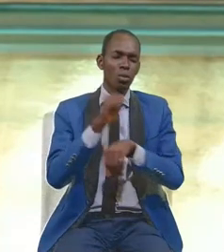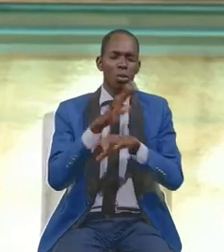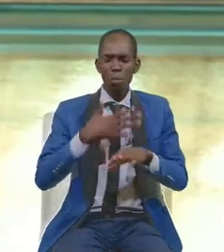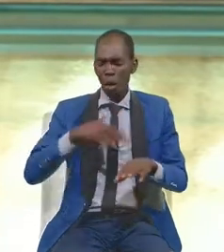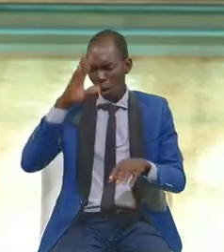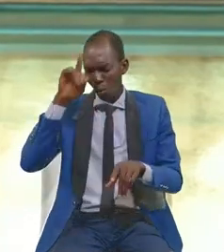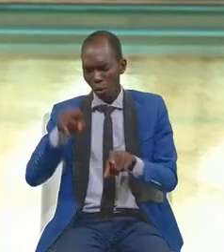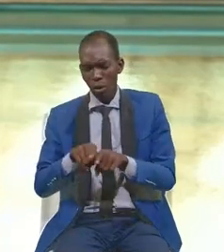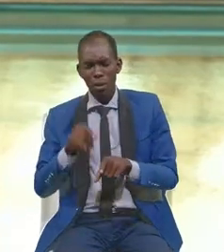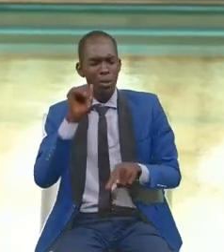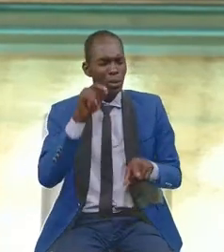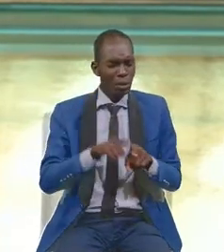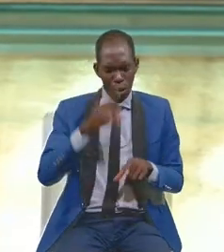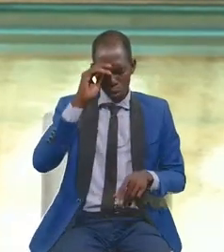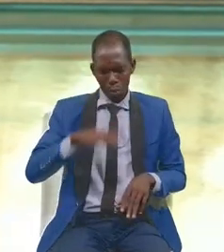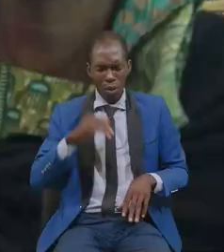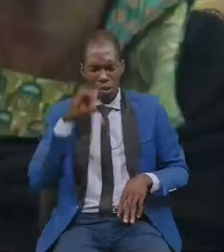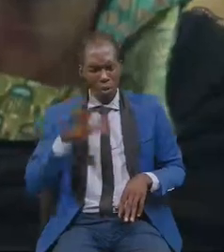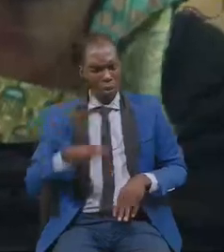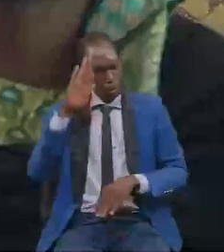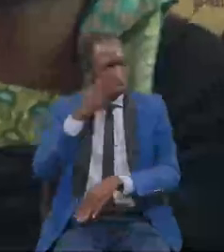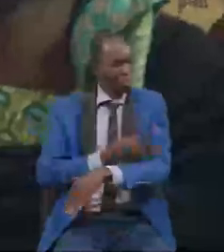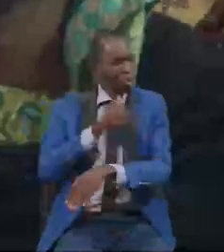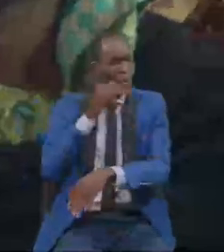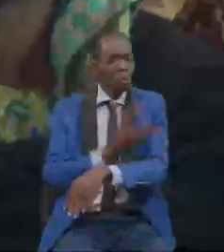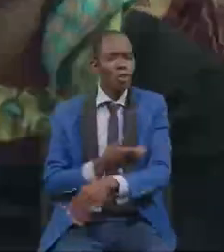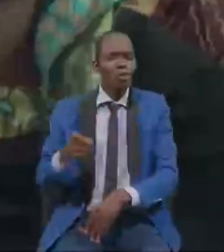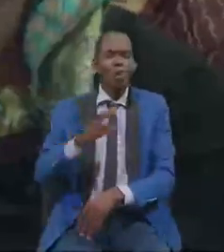fils, vous êtes plus convaincant au nom de Jésus-Christ.